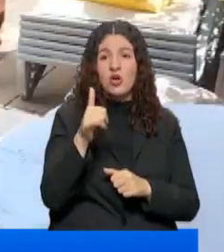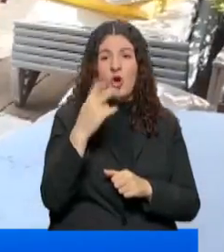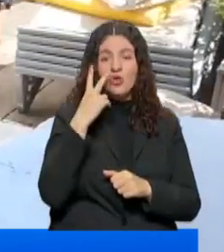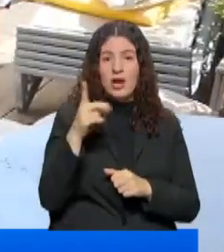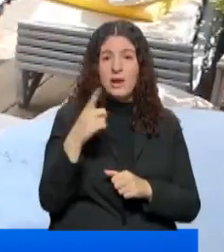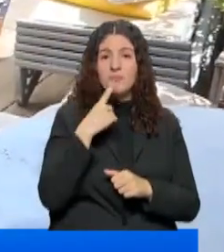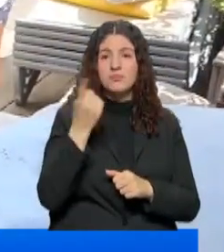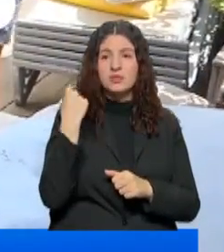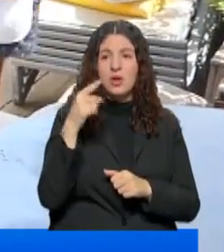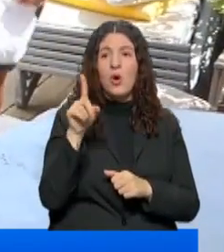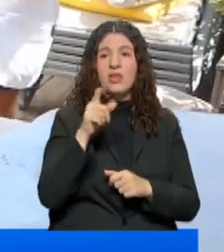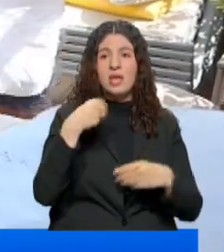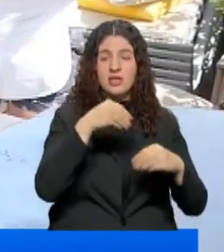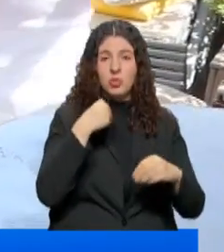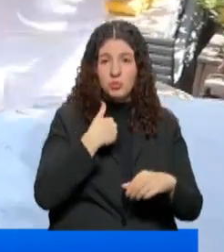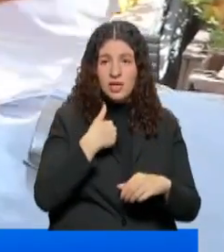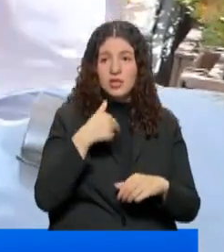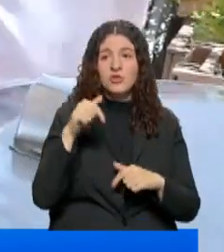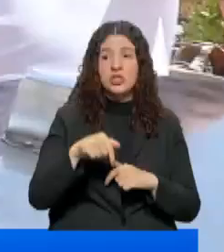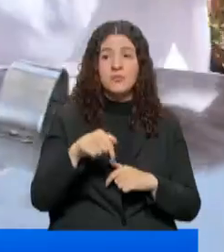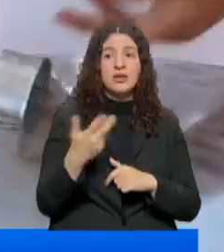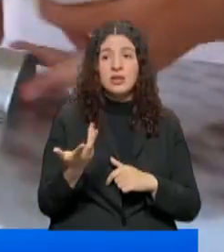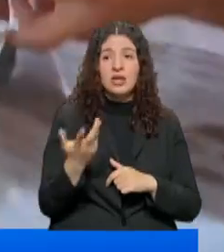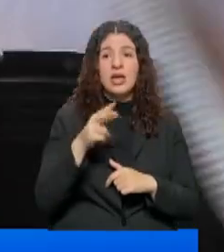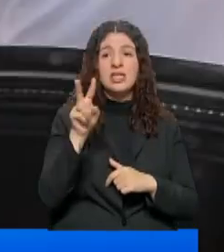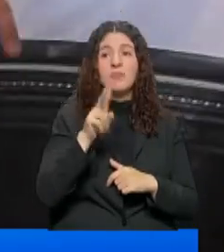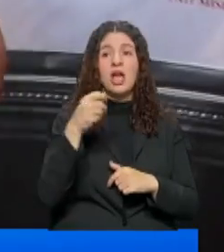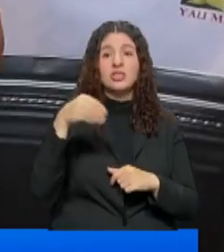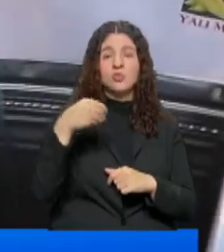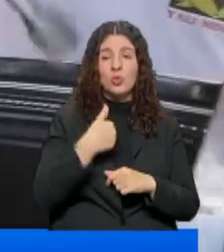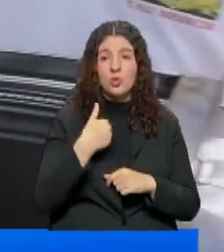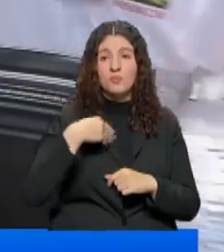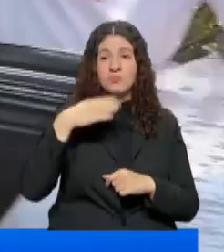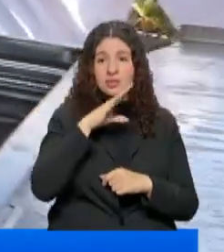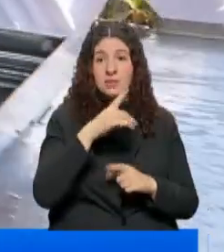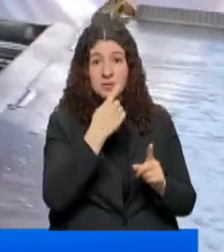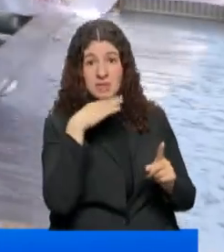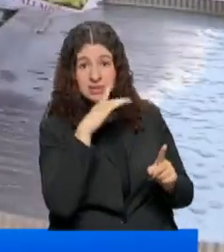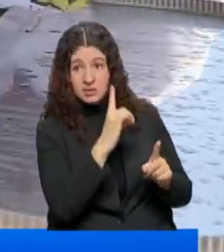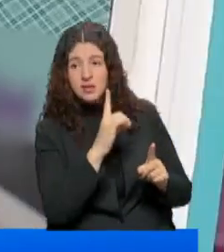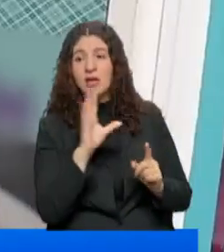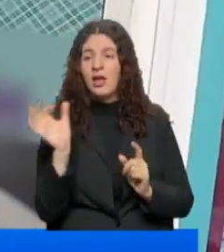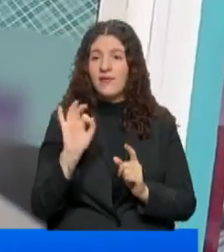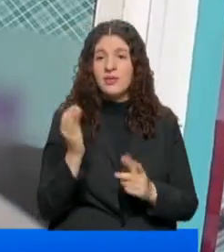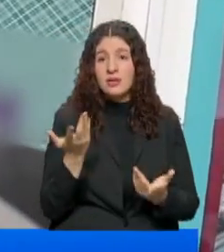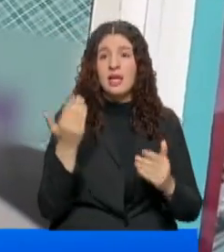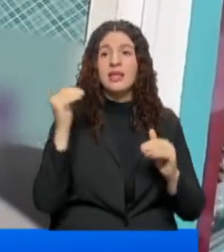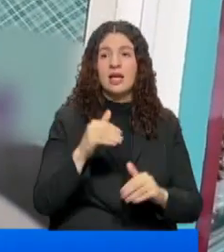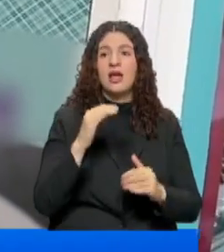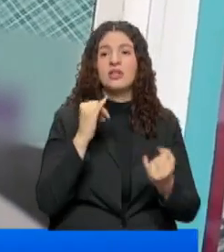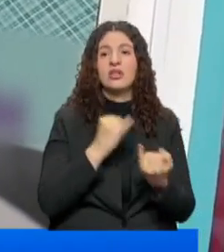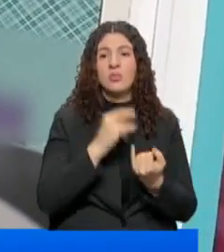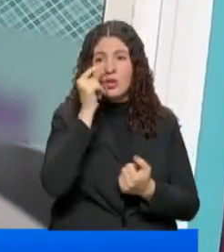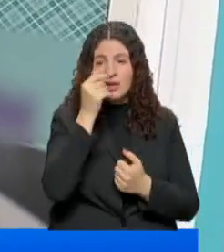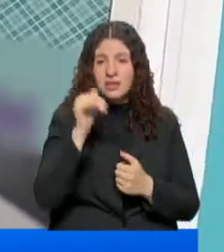fiyatı. Geçen sene 10 liraya satıyordum ben. Şimdi 20 liraya satıyorum ama... Bir mısır. Bir mısır, evet. Gelen kardeşim